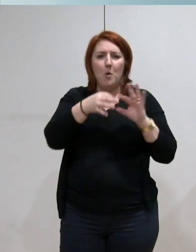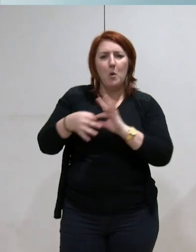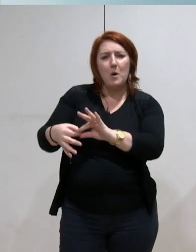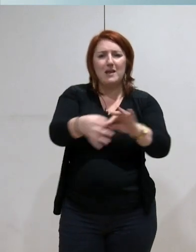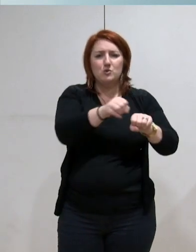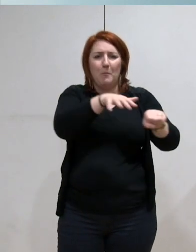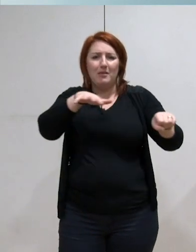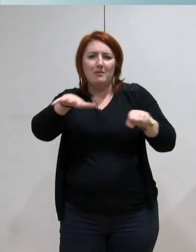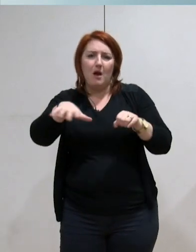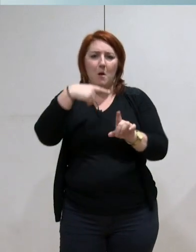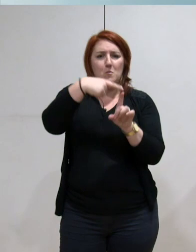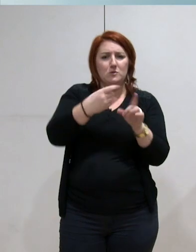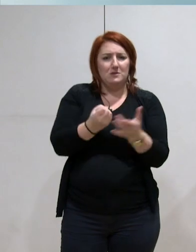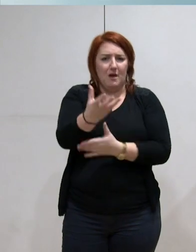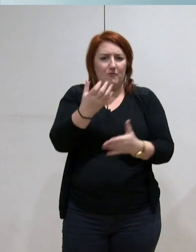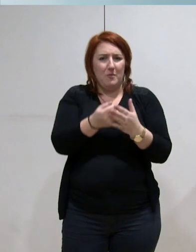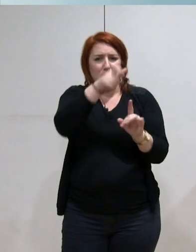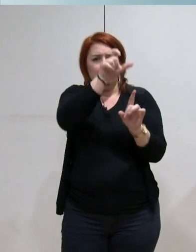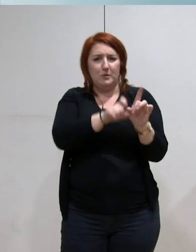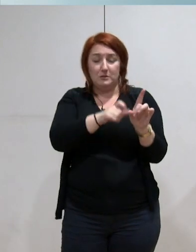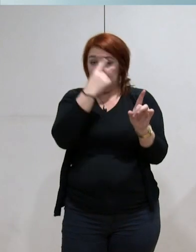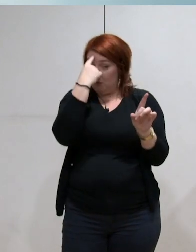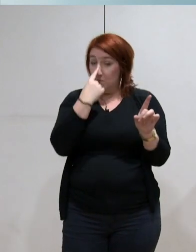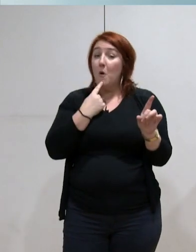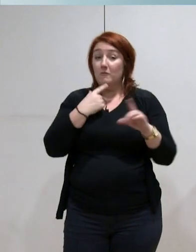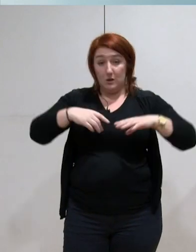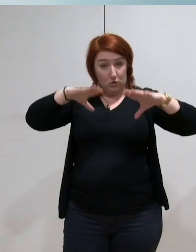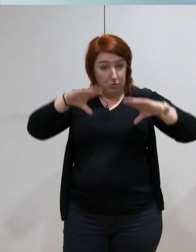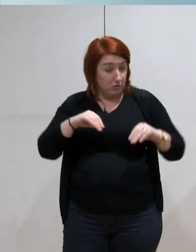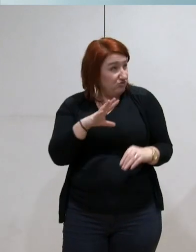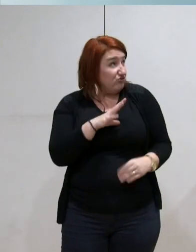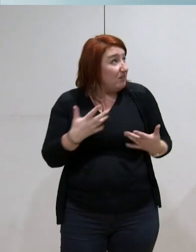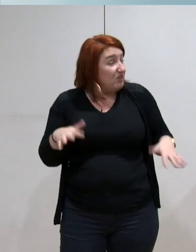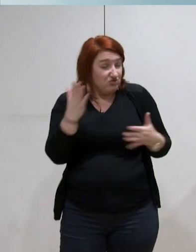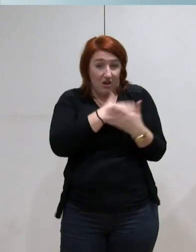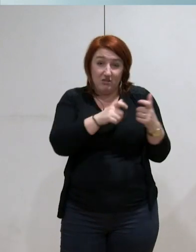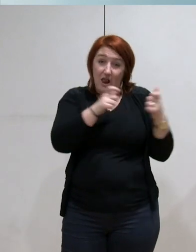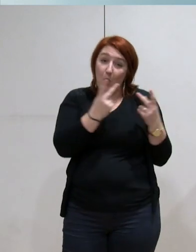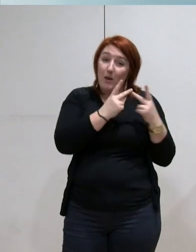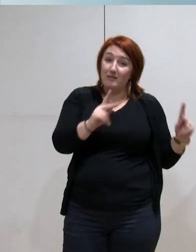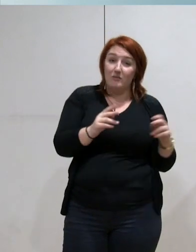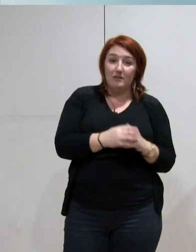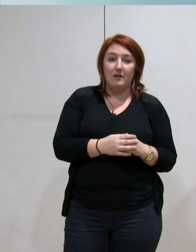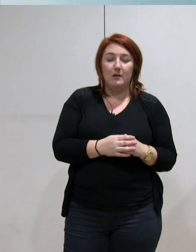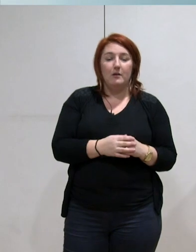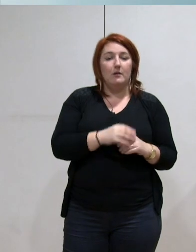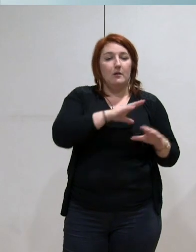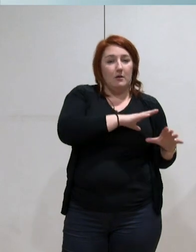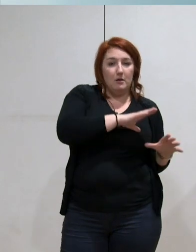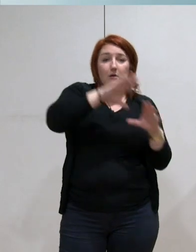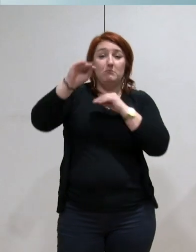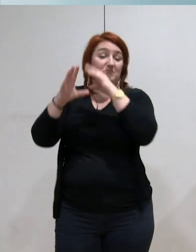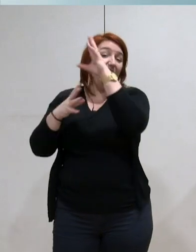est simplement un profil de poste déjà existant dans notre collectivité avec un départ pour une mobilité